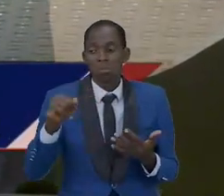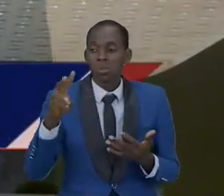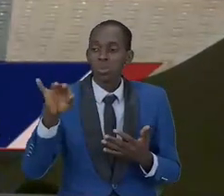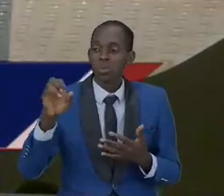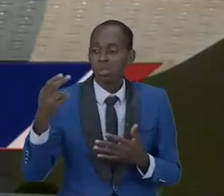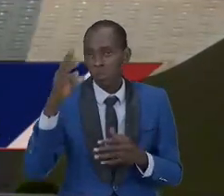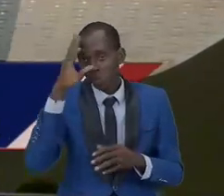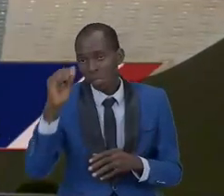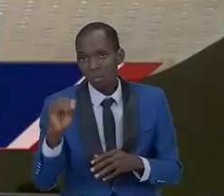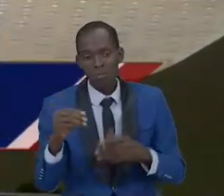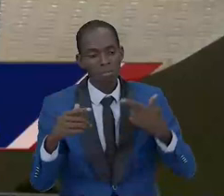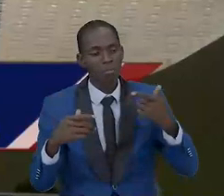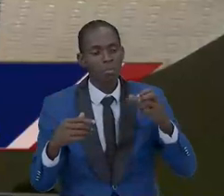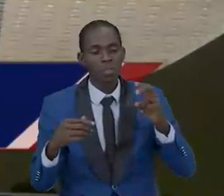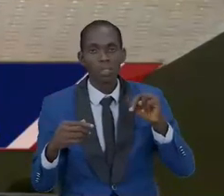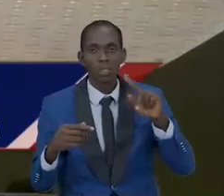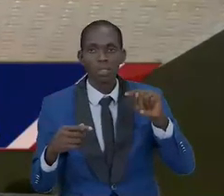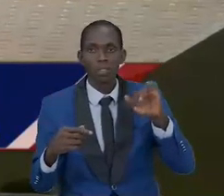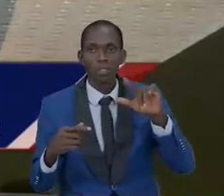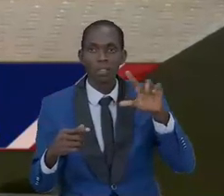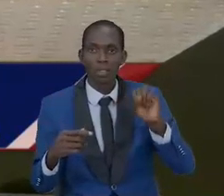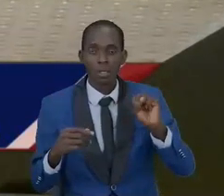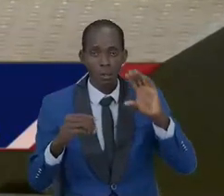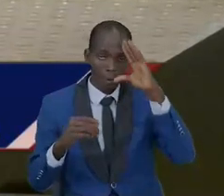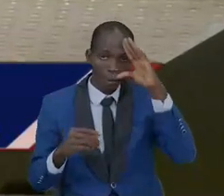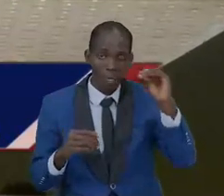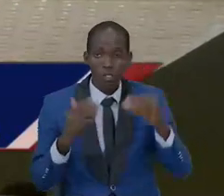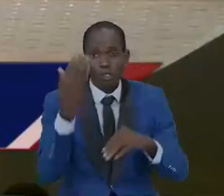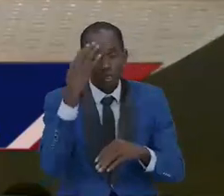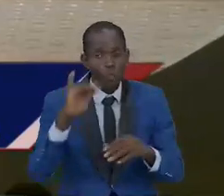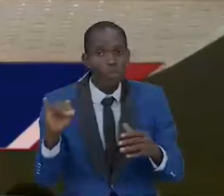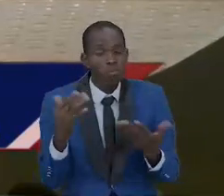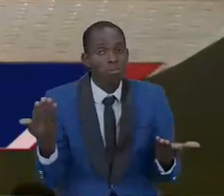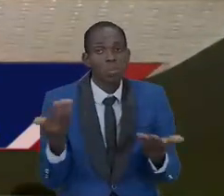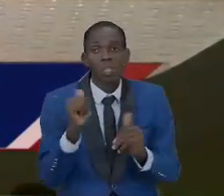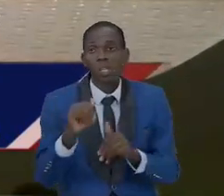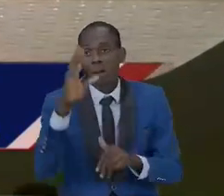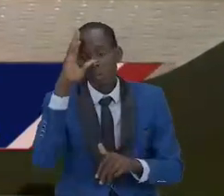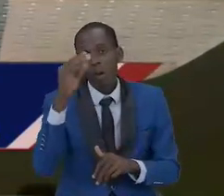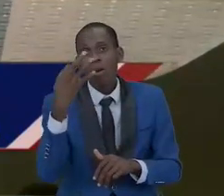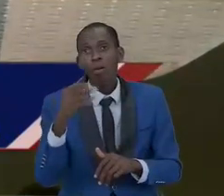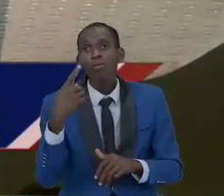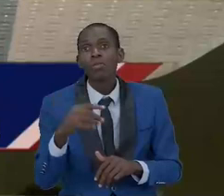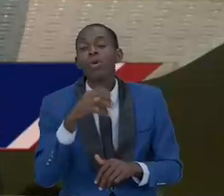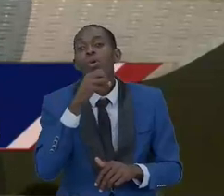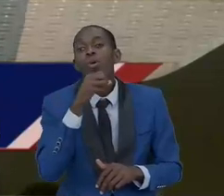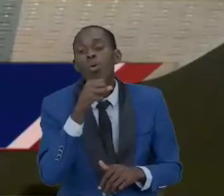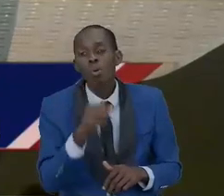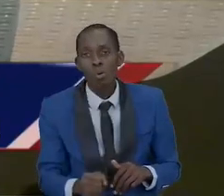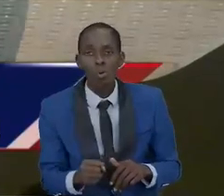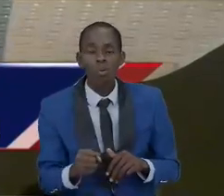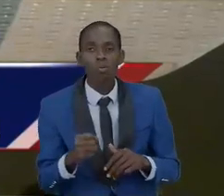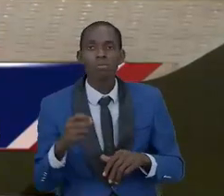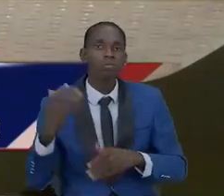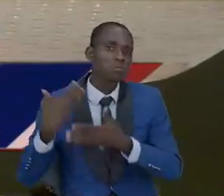et les nous nous sommes juste de naissance et sachant les